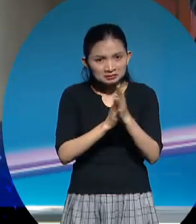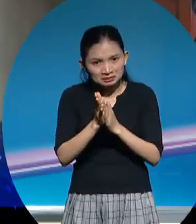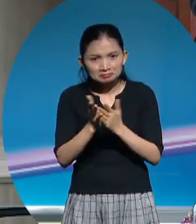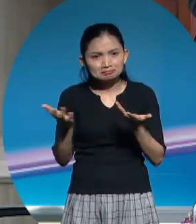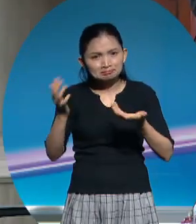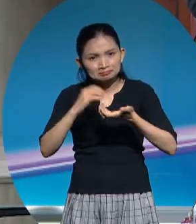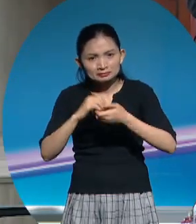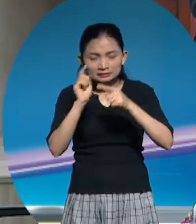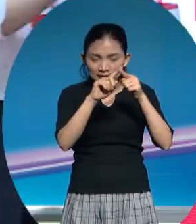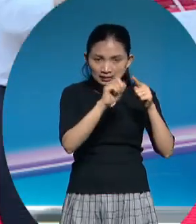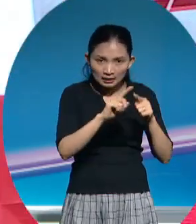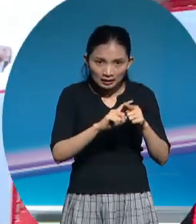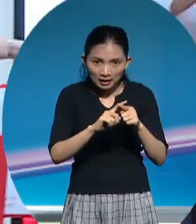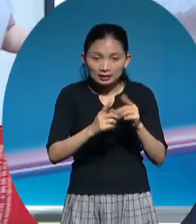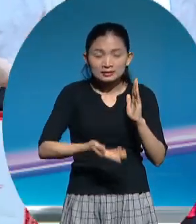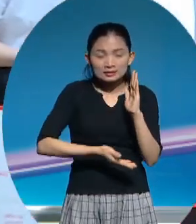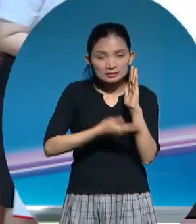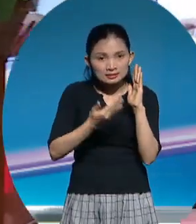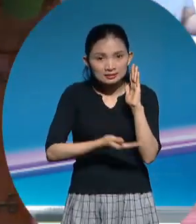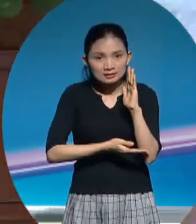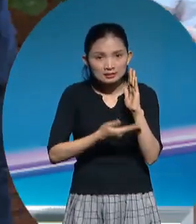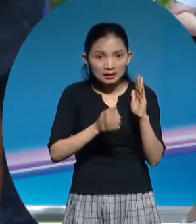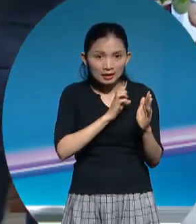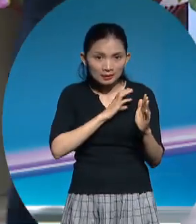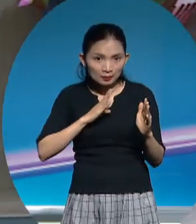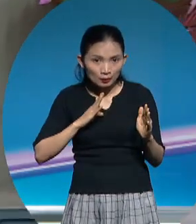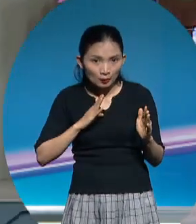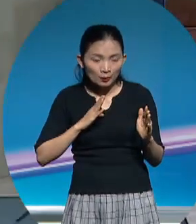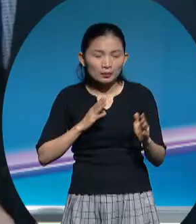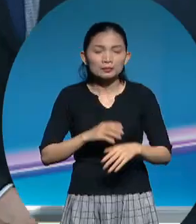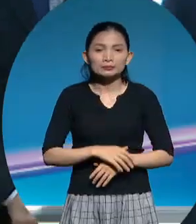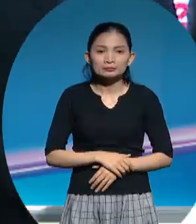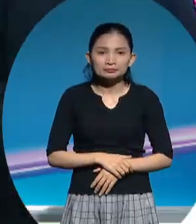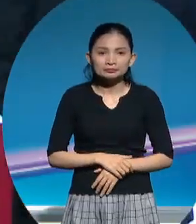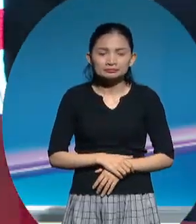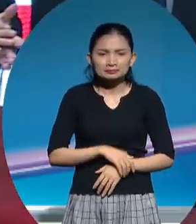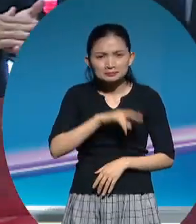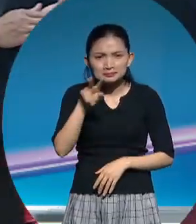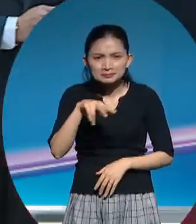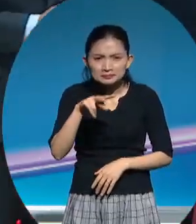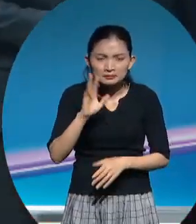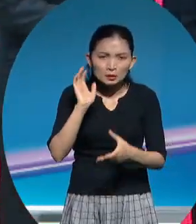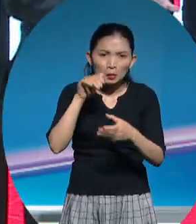tác mới, đồng thời xây dựng đội ngũ cán bộ chuyên viên lành nghề cùng tìm kiếm và khai thác cơ hội hợp tác trong tương lai.